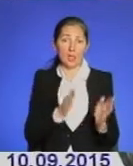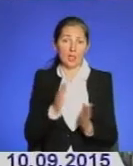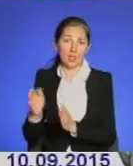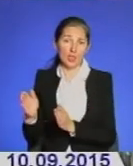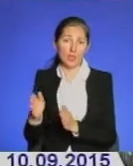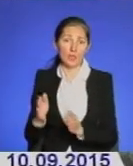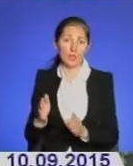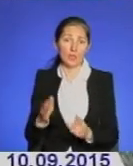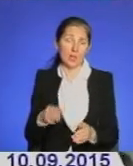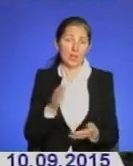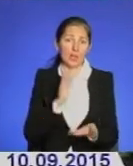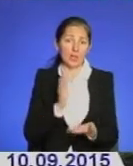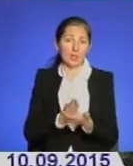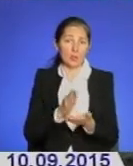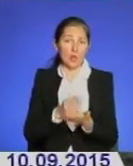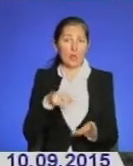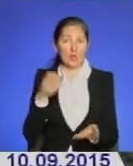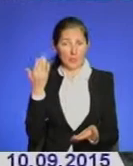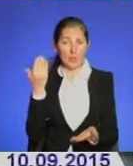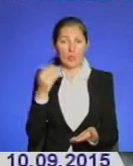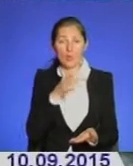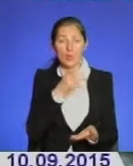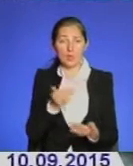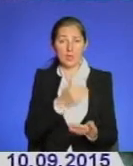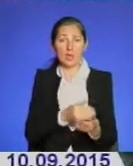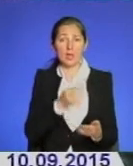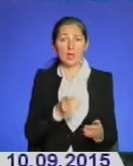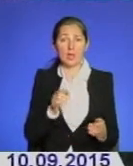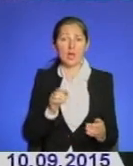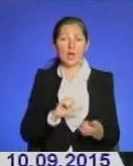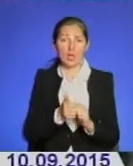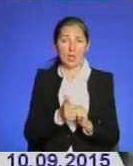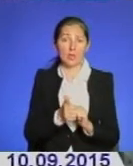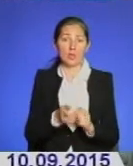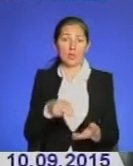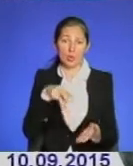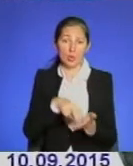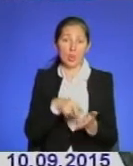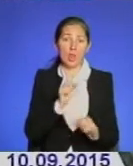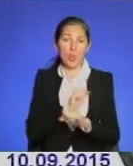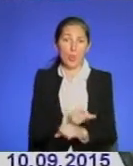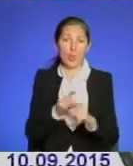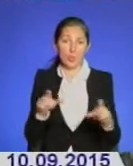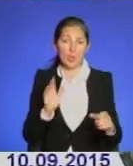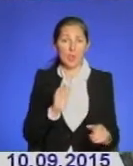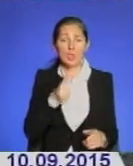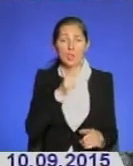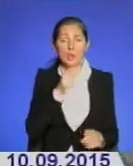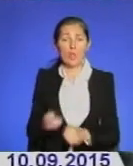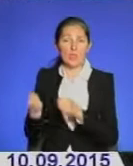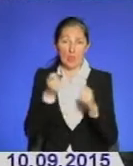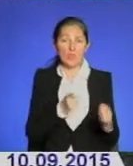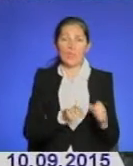несли службу на блокпості, і було спроба вивезення вибухівки, зброї на підконтрольну